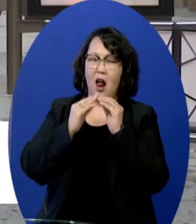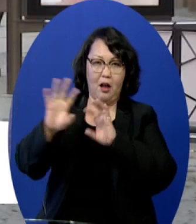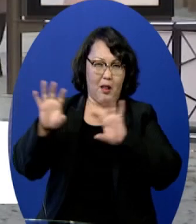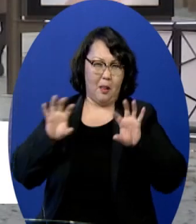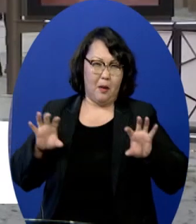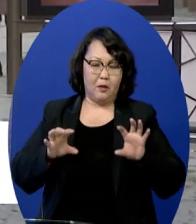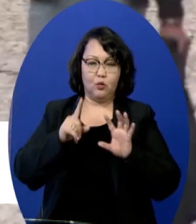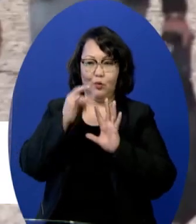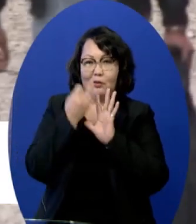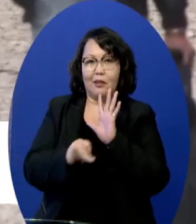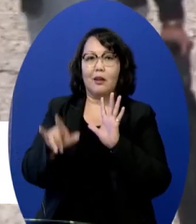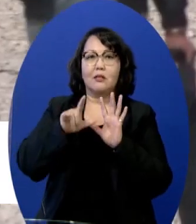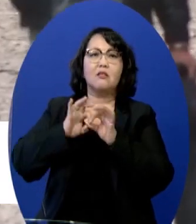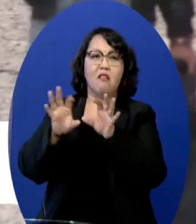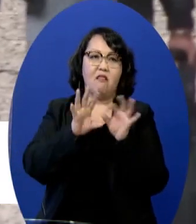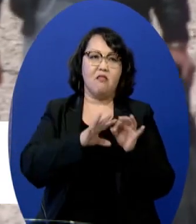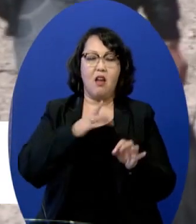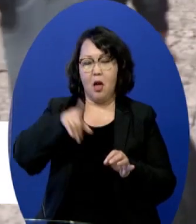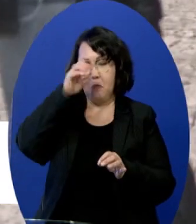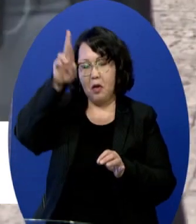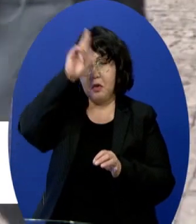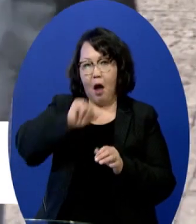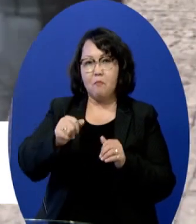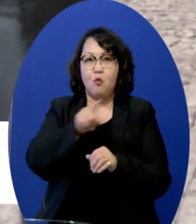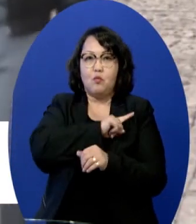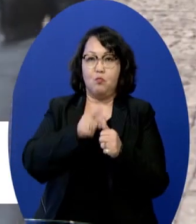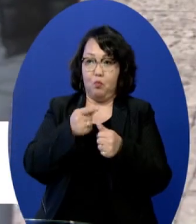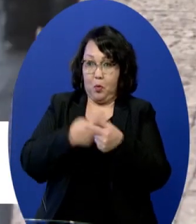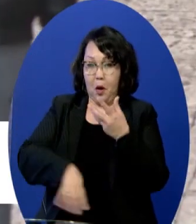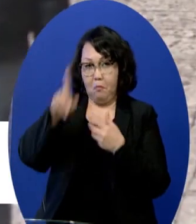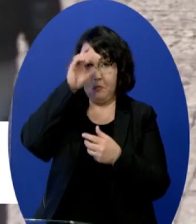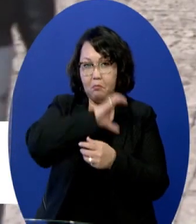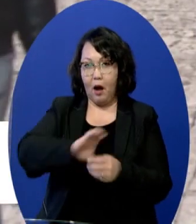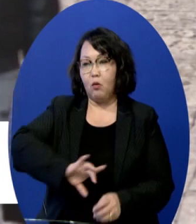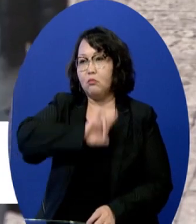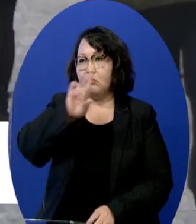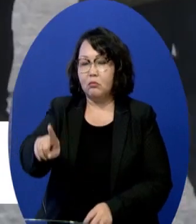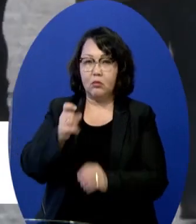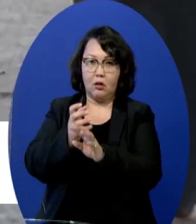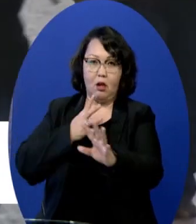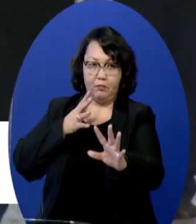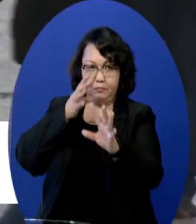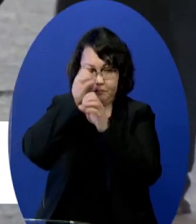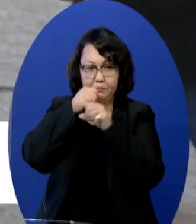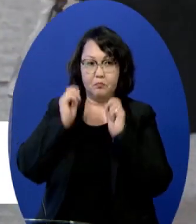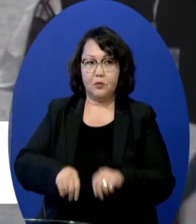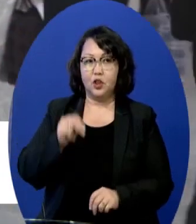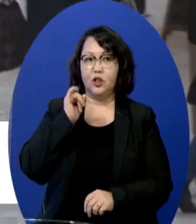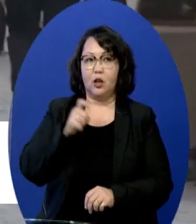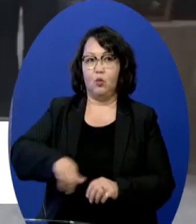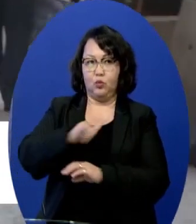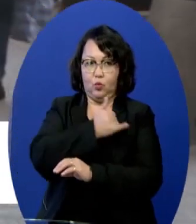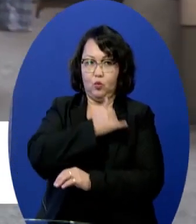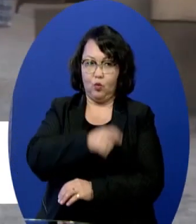За мөн эрүүл мэндийн яамд урчлаж бүртгүүлсэн иргэд эмнэлгүүдэд очиж шинжилгээ өгөх боломжийг бүрдүүлжээ. За Чехийн эрх баригчдын хувьд